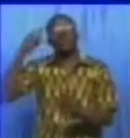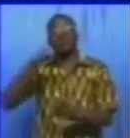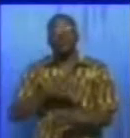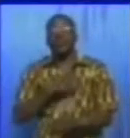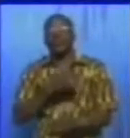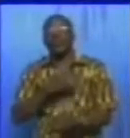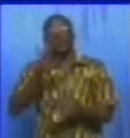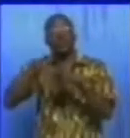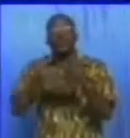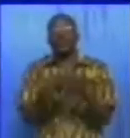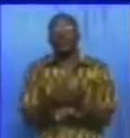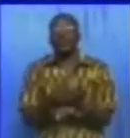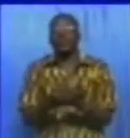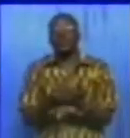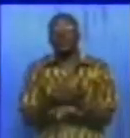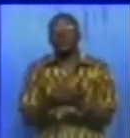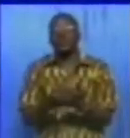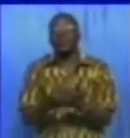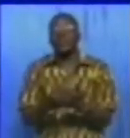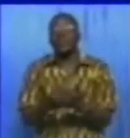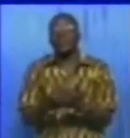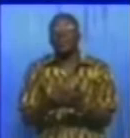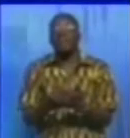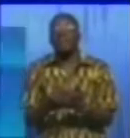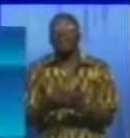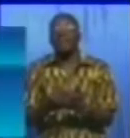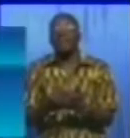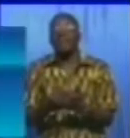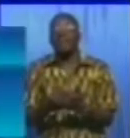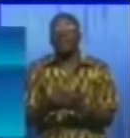PAM. C'est le projet Hongwawa.